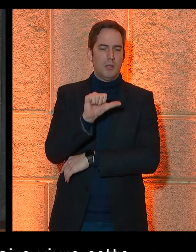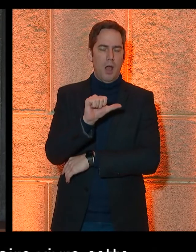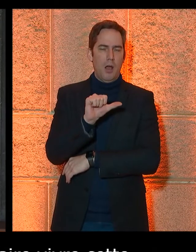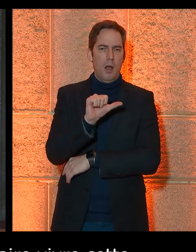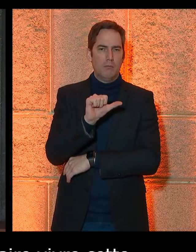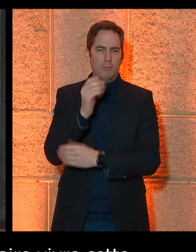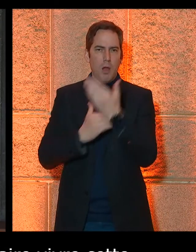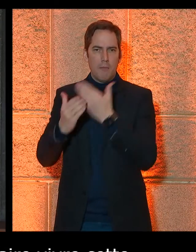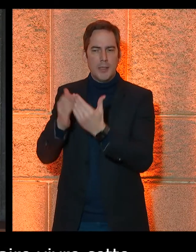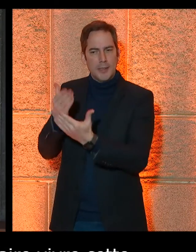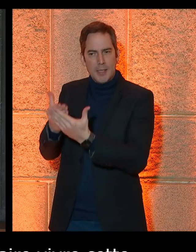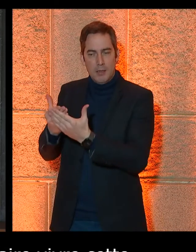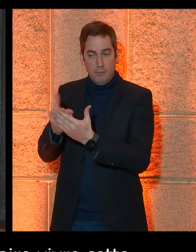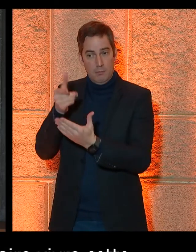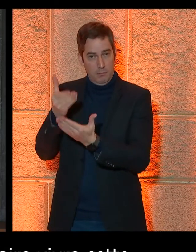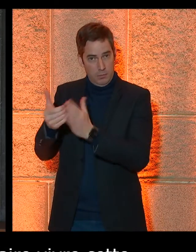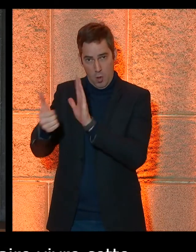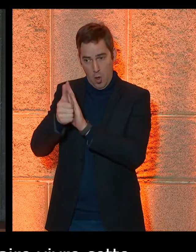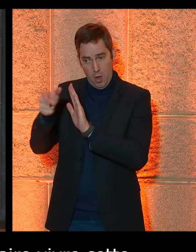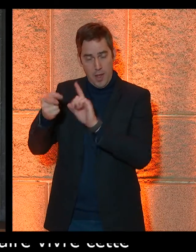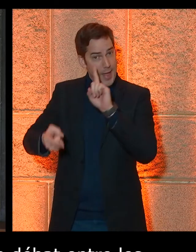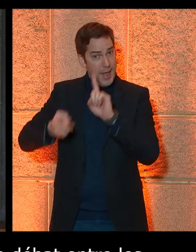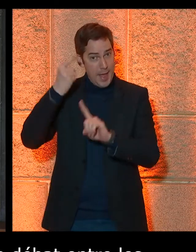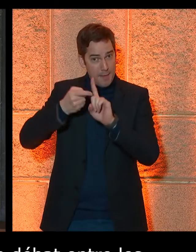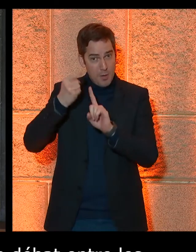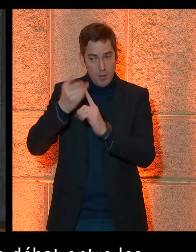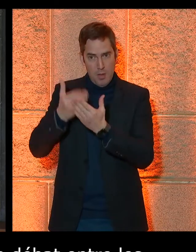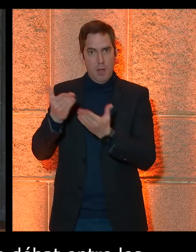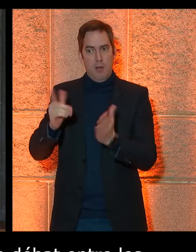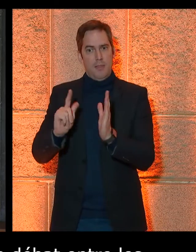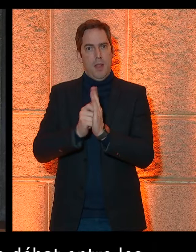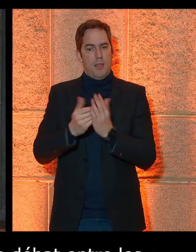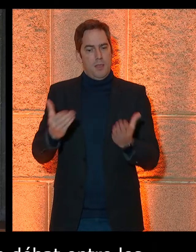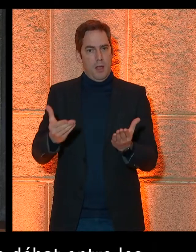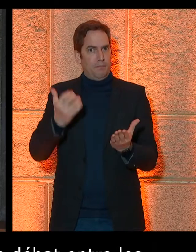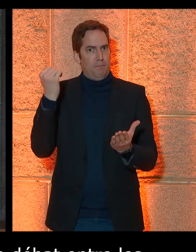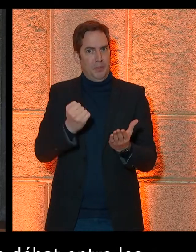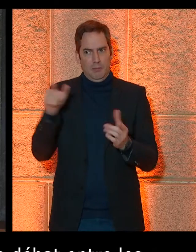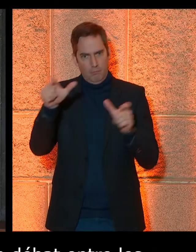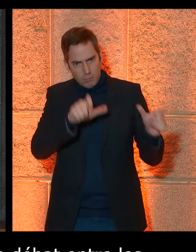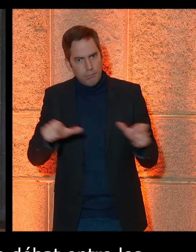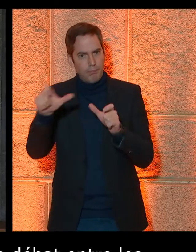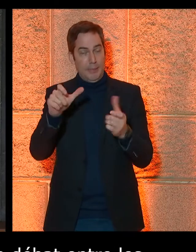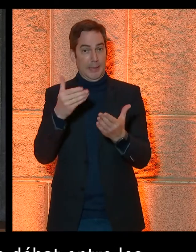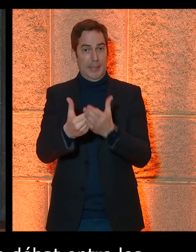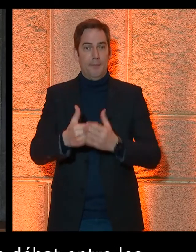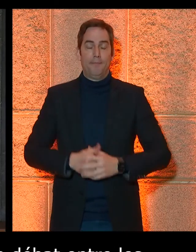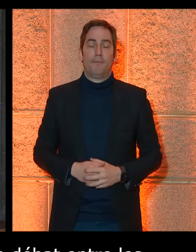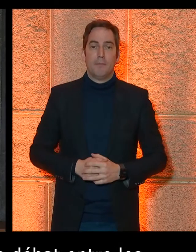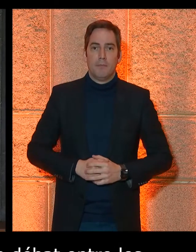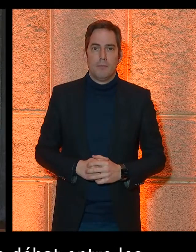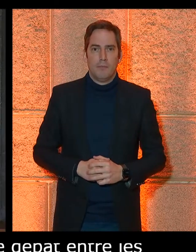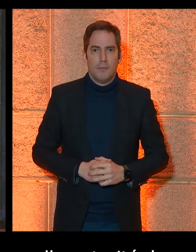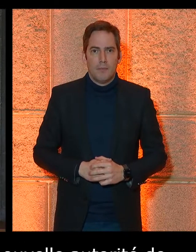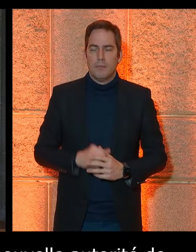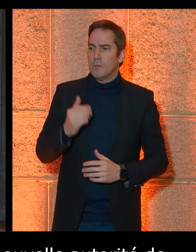rôle déterminant en la matière, en particulier en période de campagne électorale. Donc nous sommes